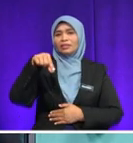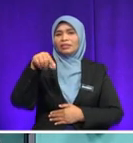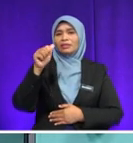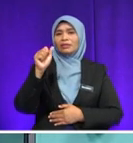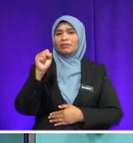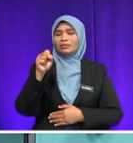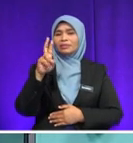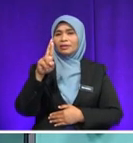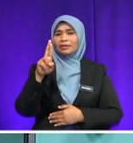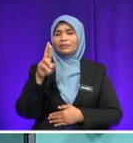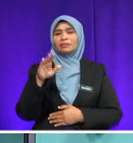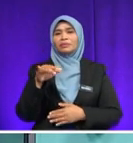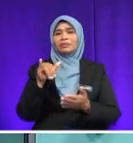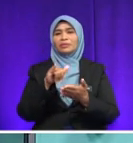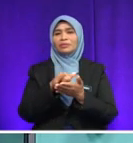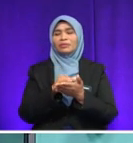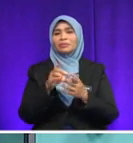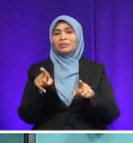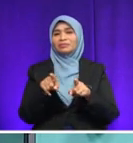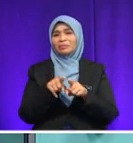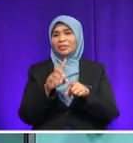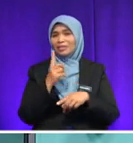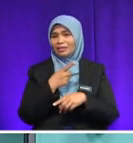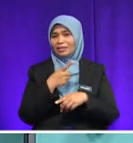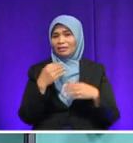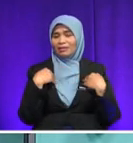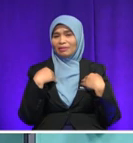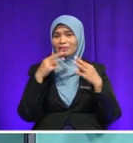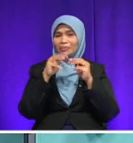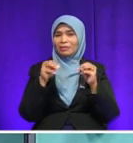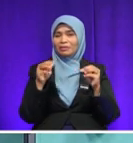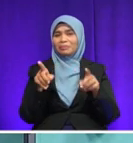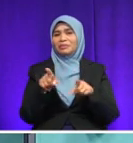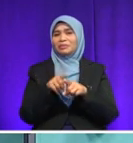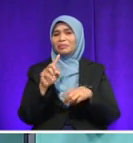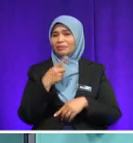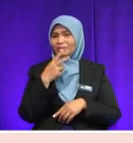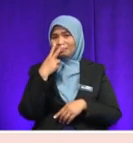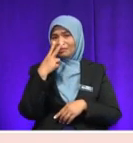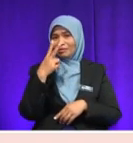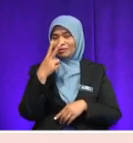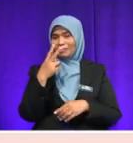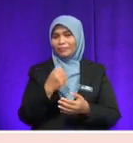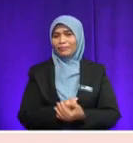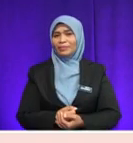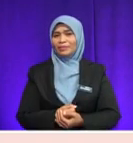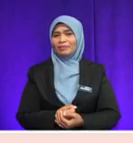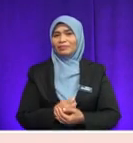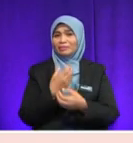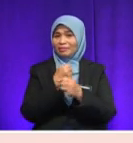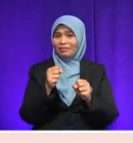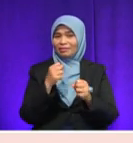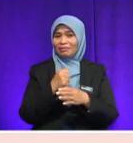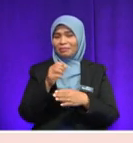sebelum itu bersama dengan kita juga ada anak murid-murid yang bersama dalam Google mie dengan kita Oke kita tengok dia orang dia bersedia apa belum